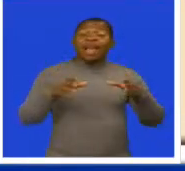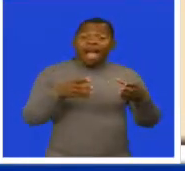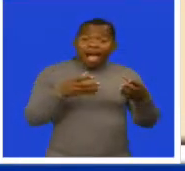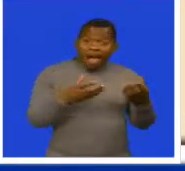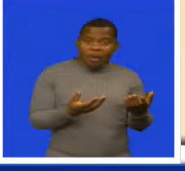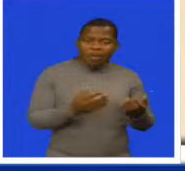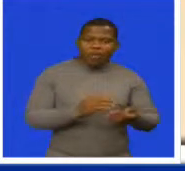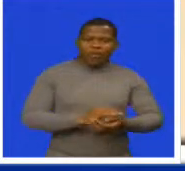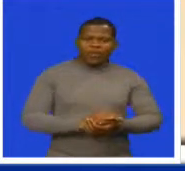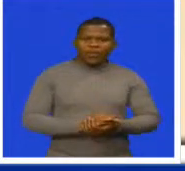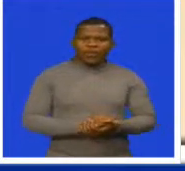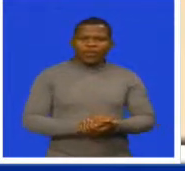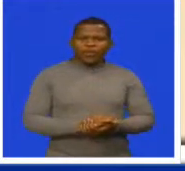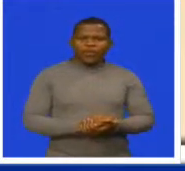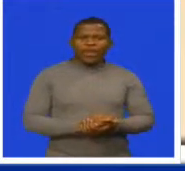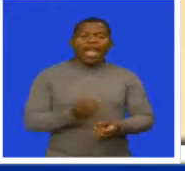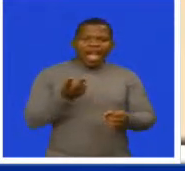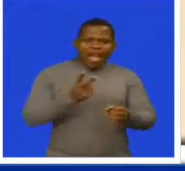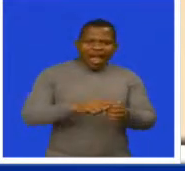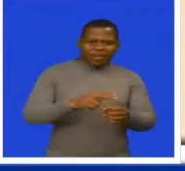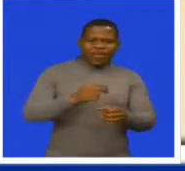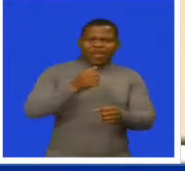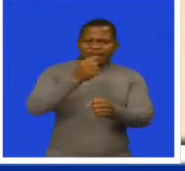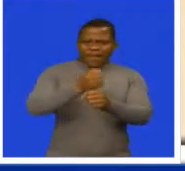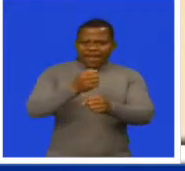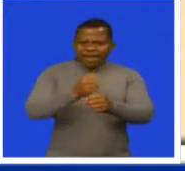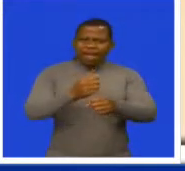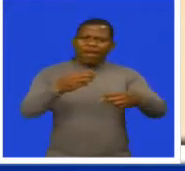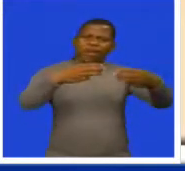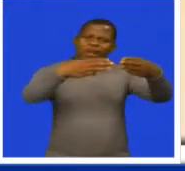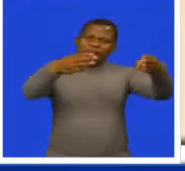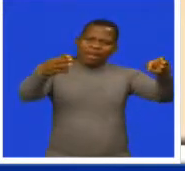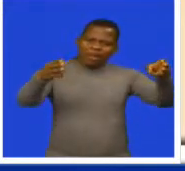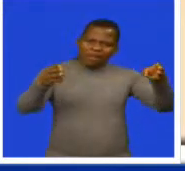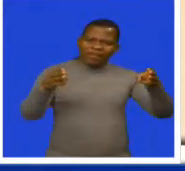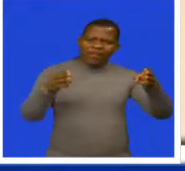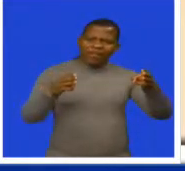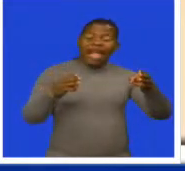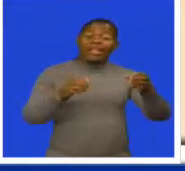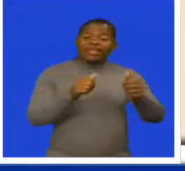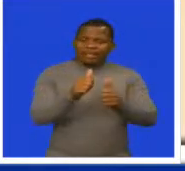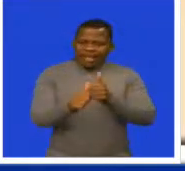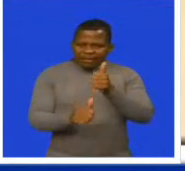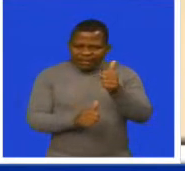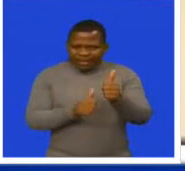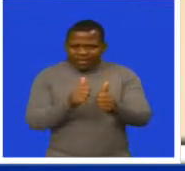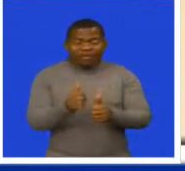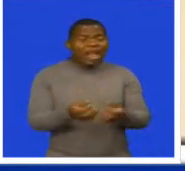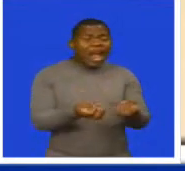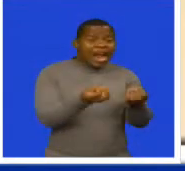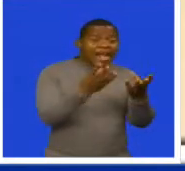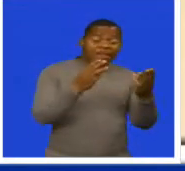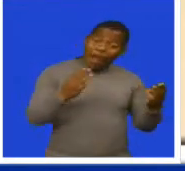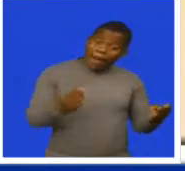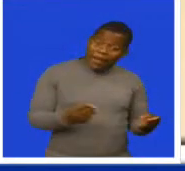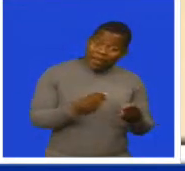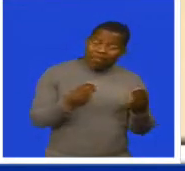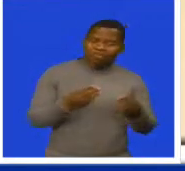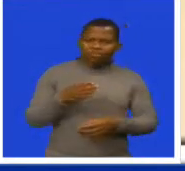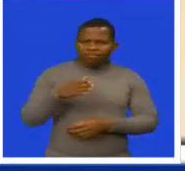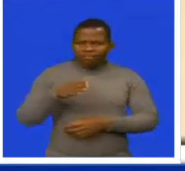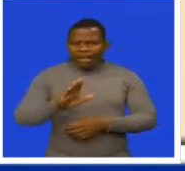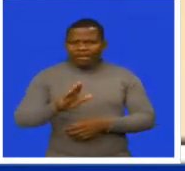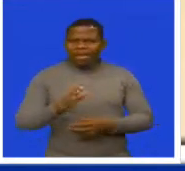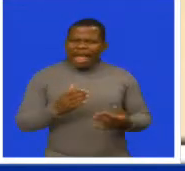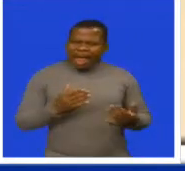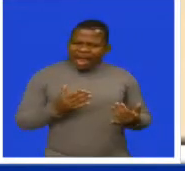sisebenze nesive. So sithi kenyalo le approach lesayenta sesibonisana abahlonishwa is taking the parliament to the people. So